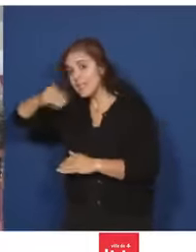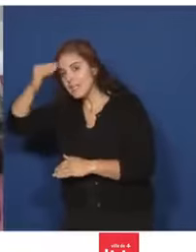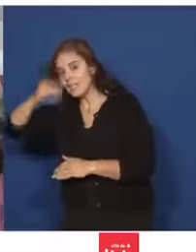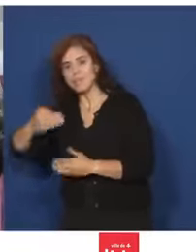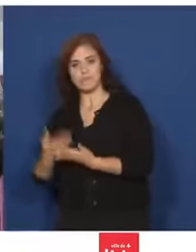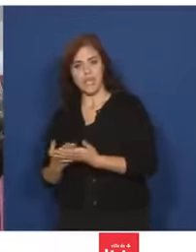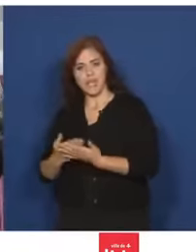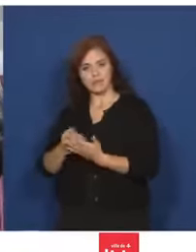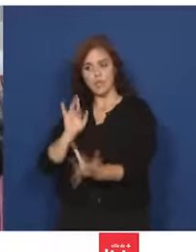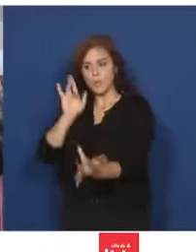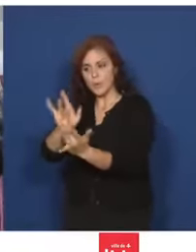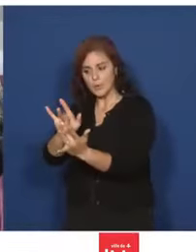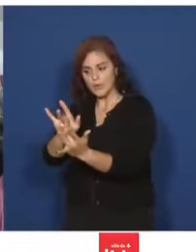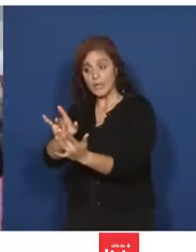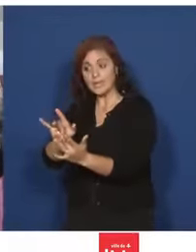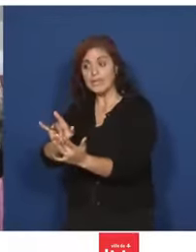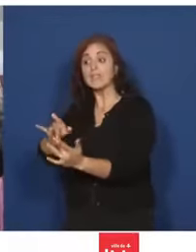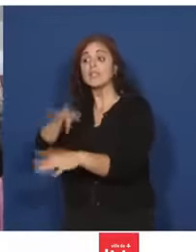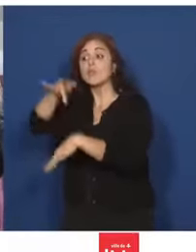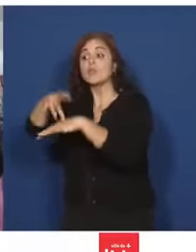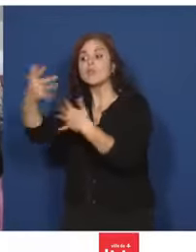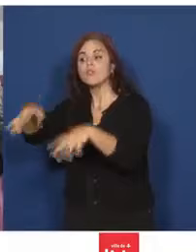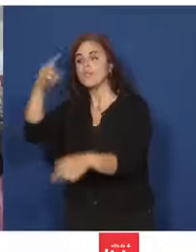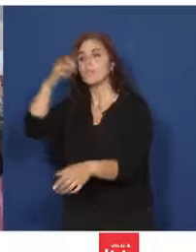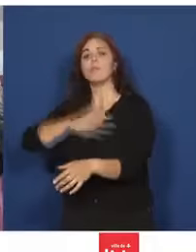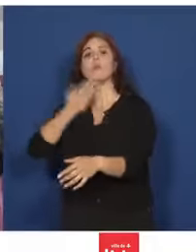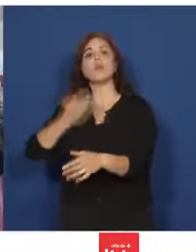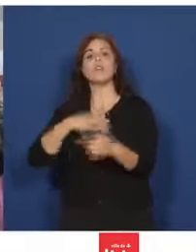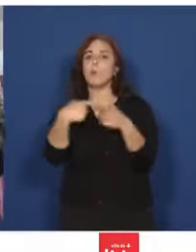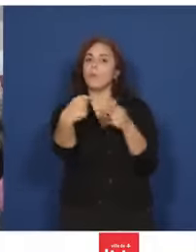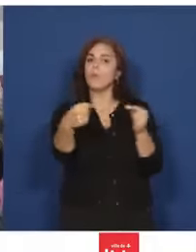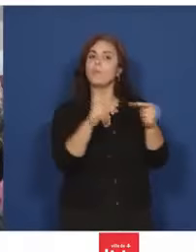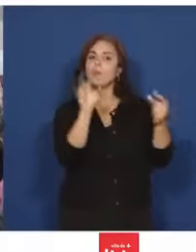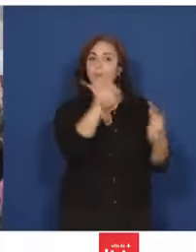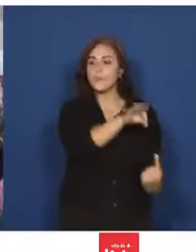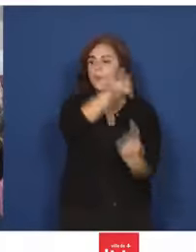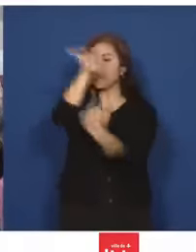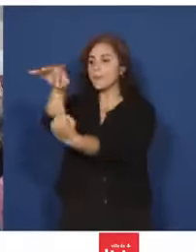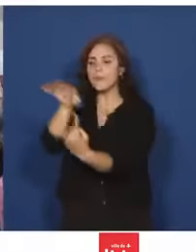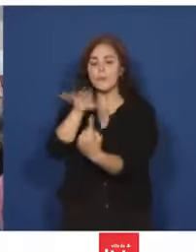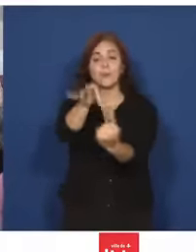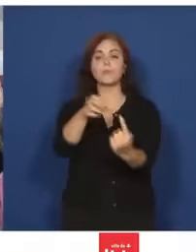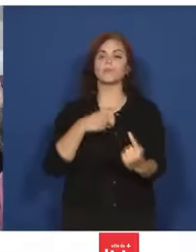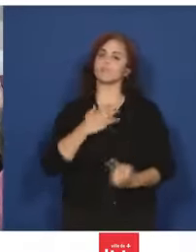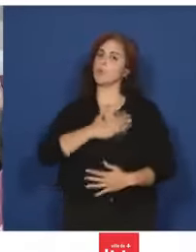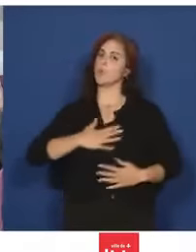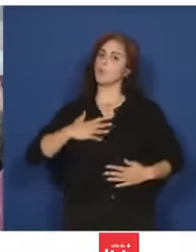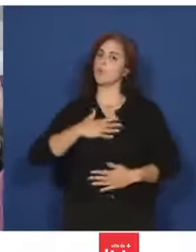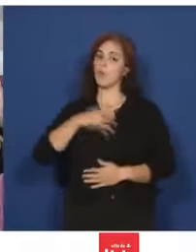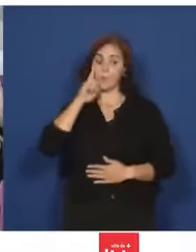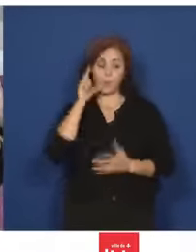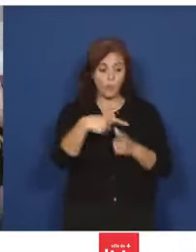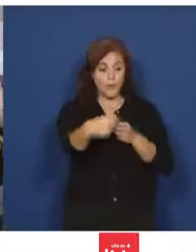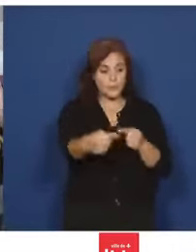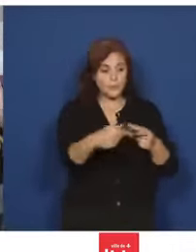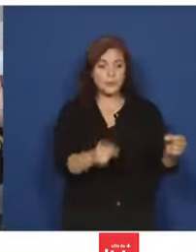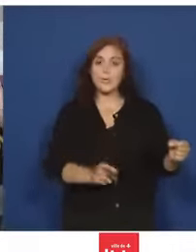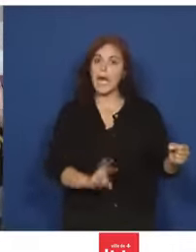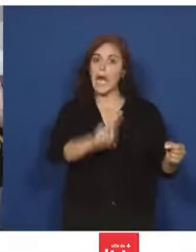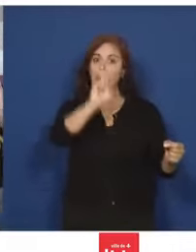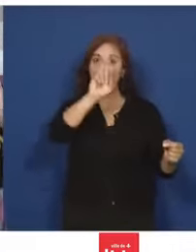été pris pour déplacer les plantes. Nous nous en réjouissons, car elles comprennent des plants rares qu'on ne saurait euthanasier en ces